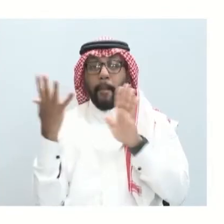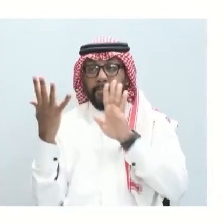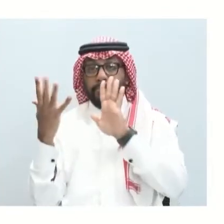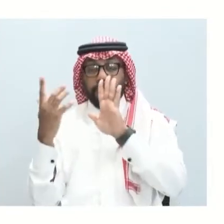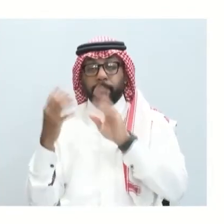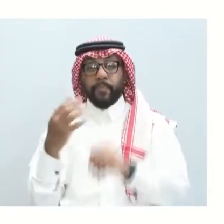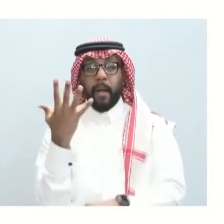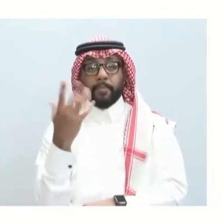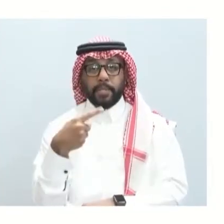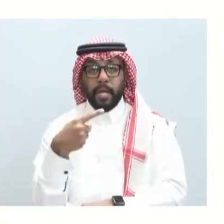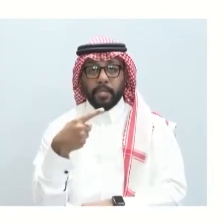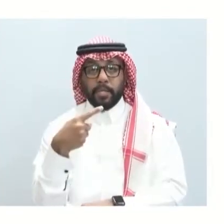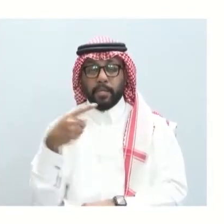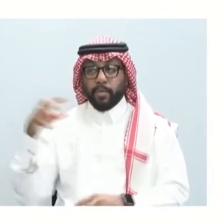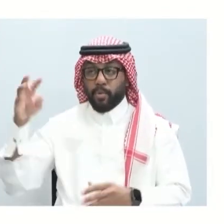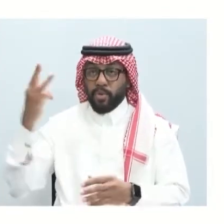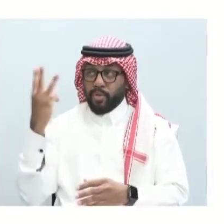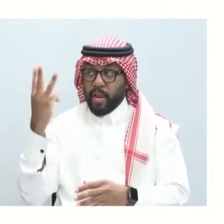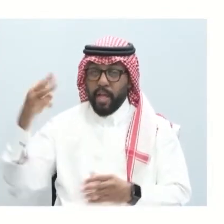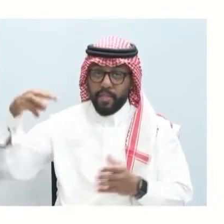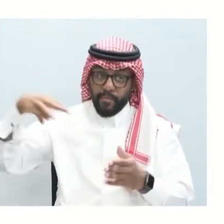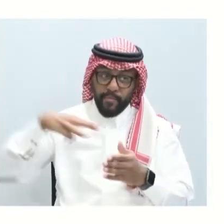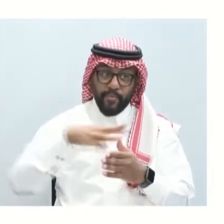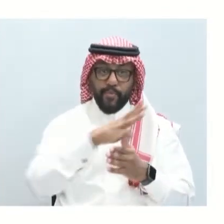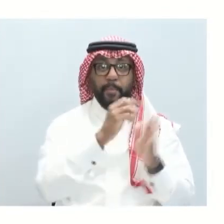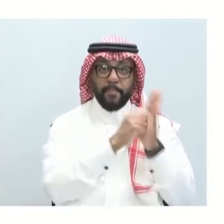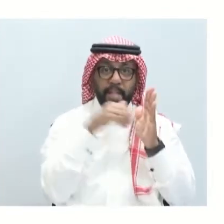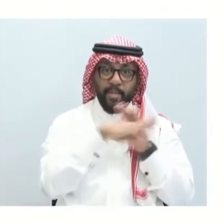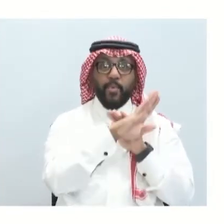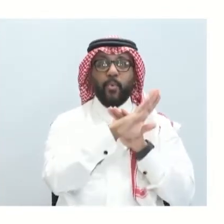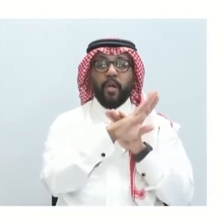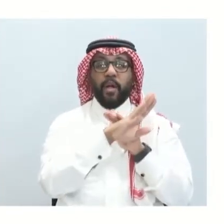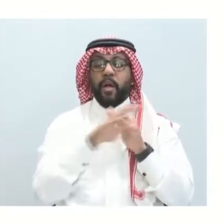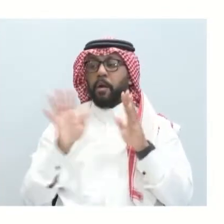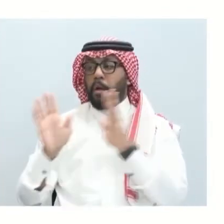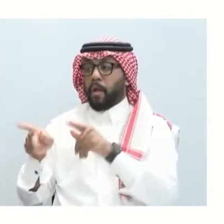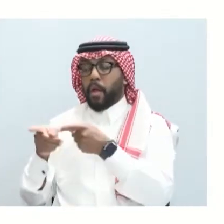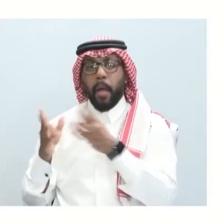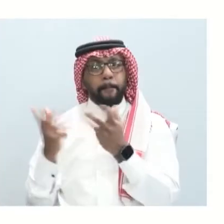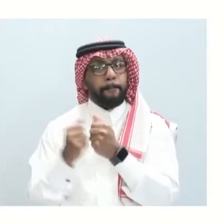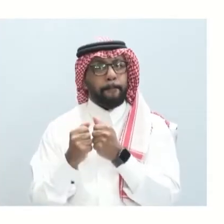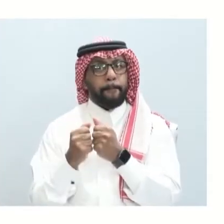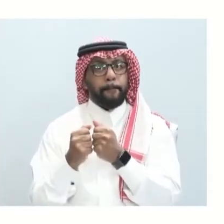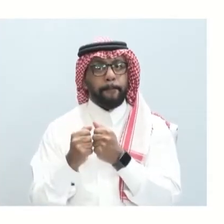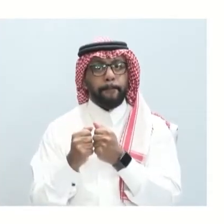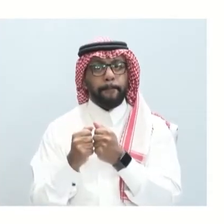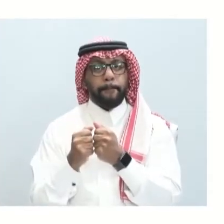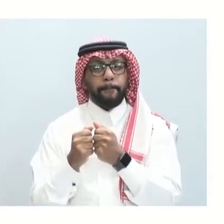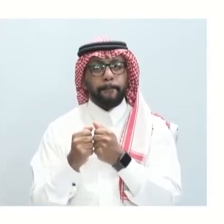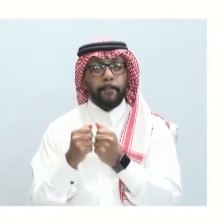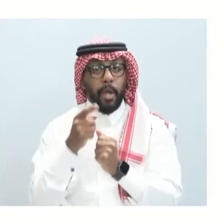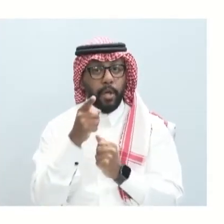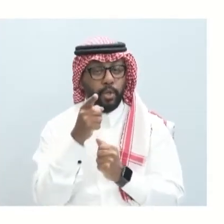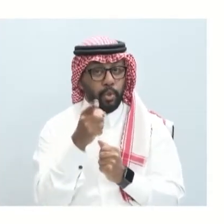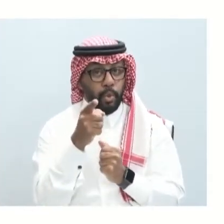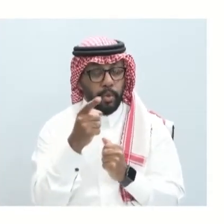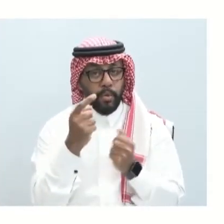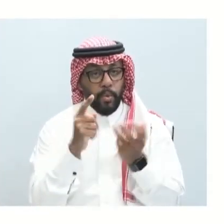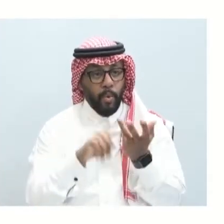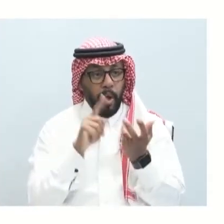منها فكم نمله بقيه في الخارج ما رايكم في هذا السؤال حتى اجيب على هذا السؤال ماذا